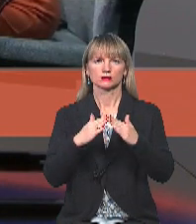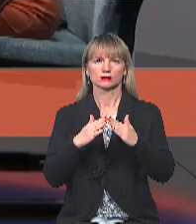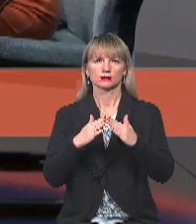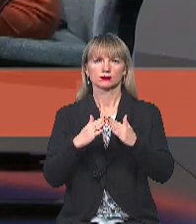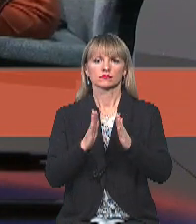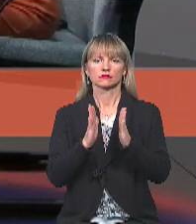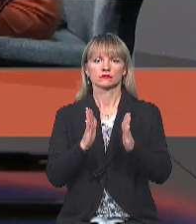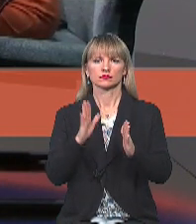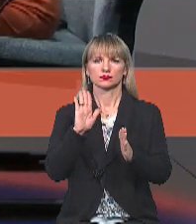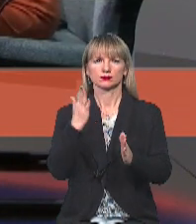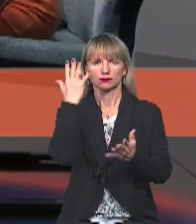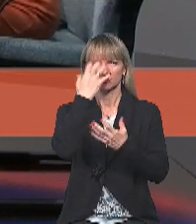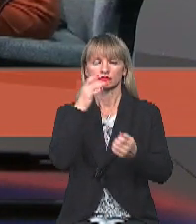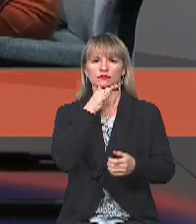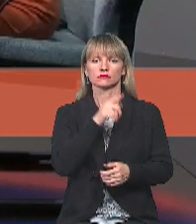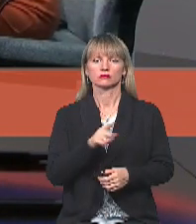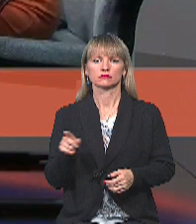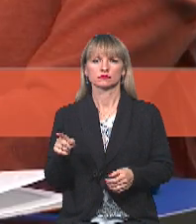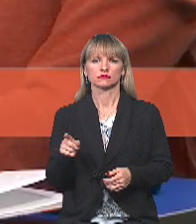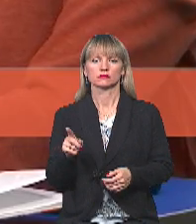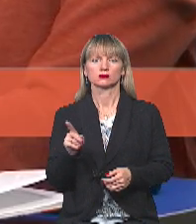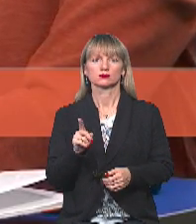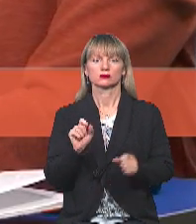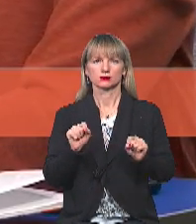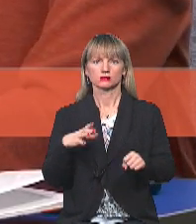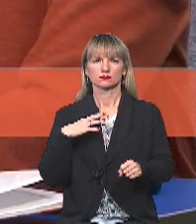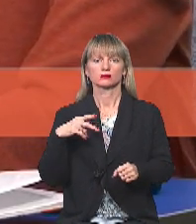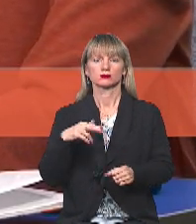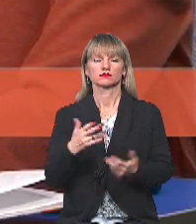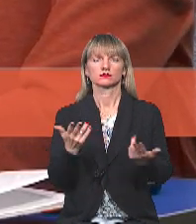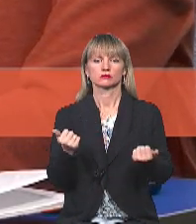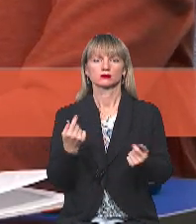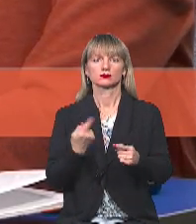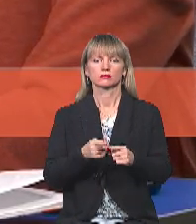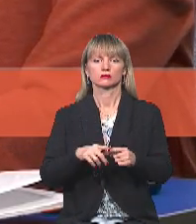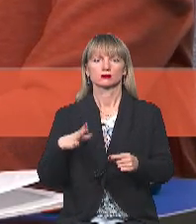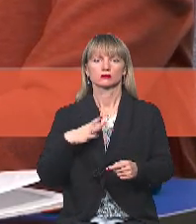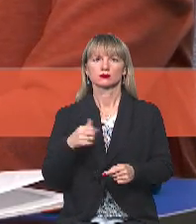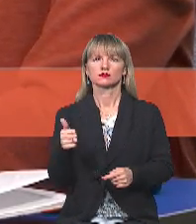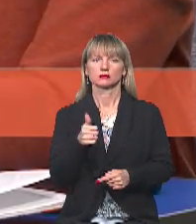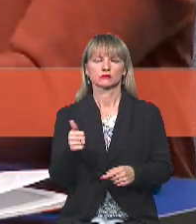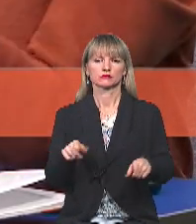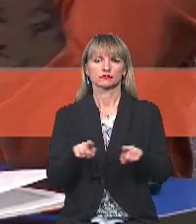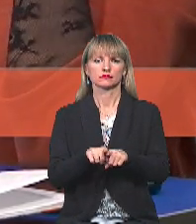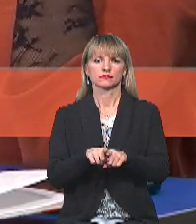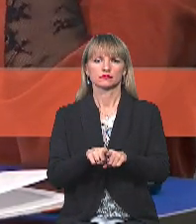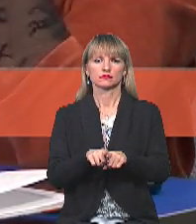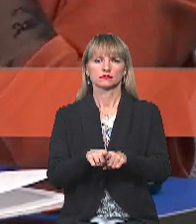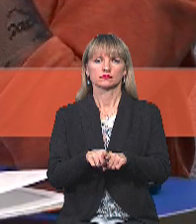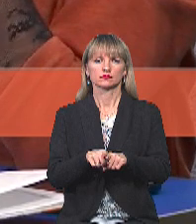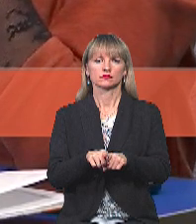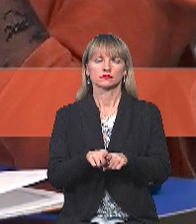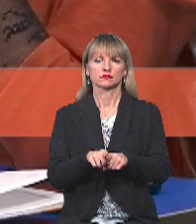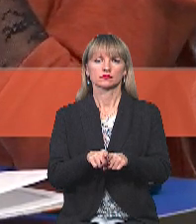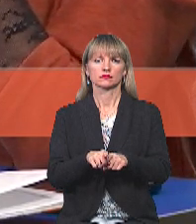тільки в нічний час. Тому тобто можна це було виходити і далі? Звичайно, це було перше таке натхнення.